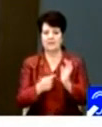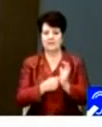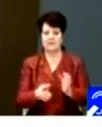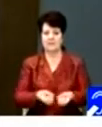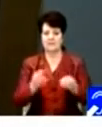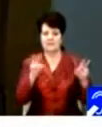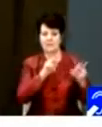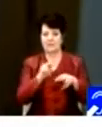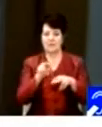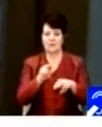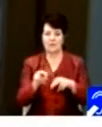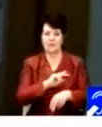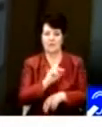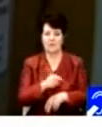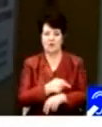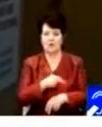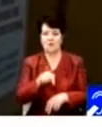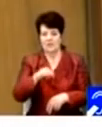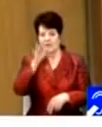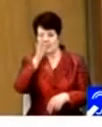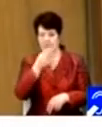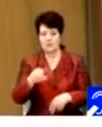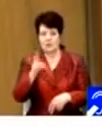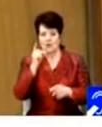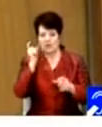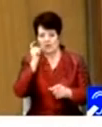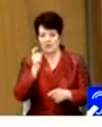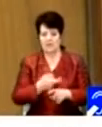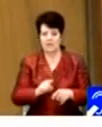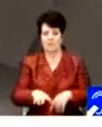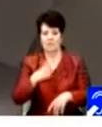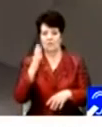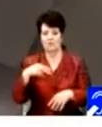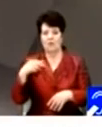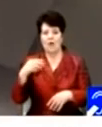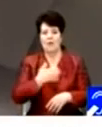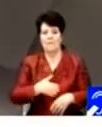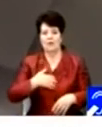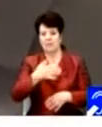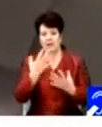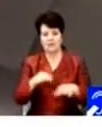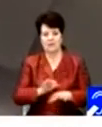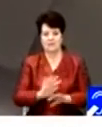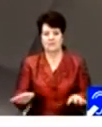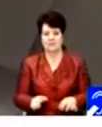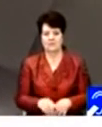control judiciar pentru fostul edil al Chișinăului, Dorin Chirtoacă. Fostul primar nu poate părăsi capitala Republicii